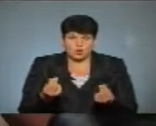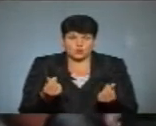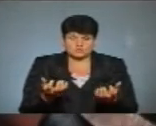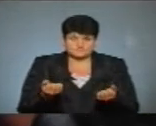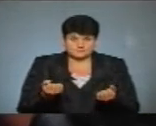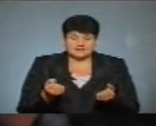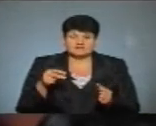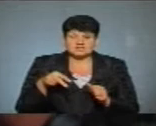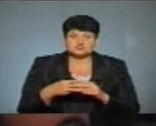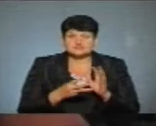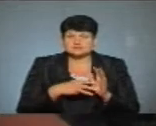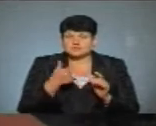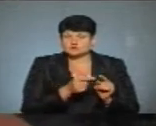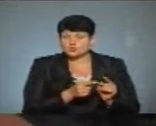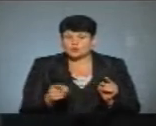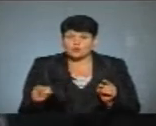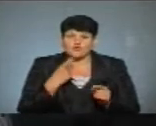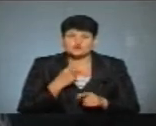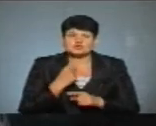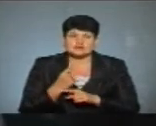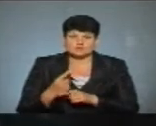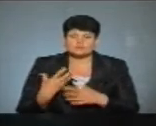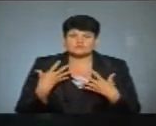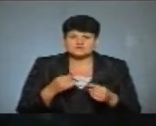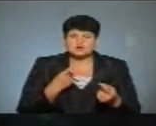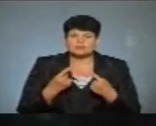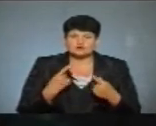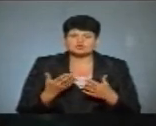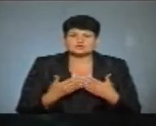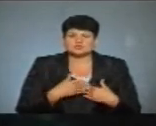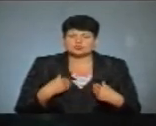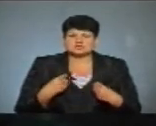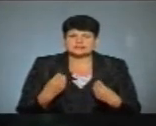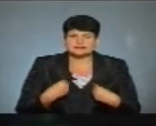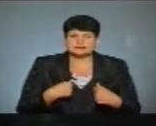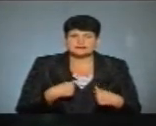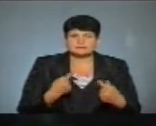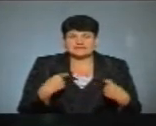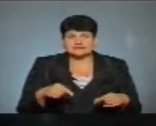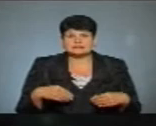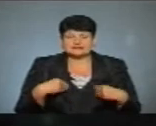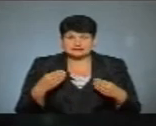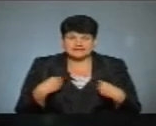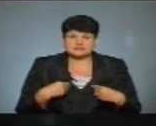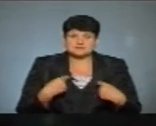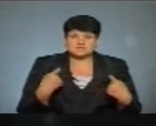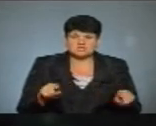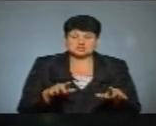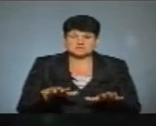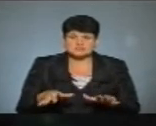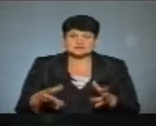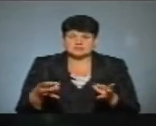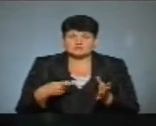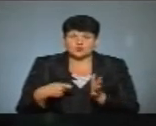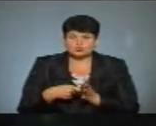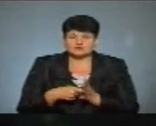З 2018 року кажуть, що заборонено. Ми вже говорили, що якщо не хочете дати нам там, дайте нам інше місце. В нас діти, нам треба годувати дітей